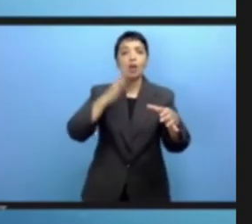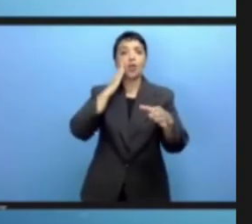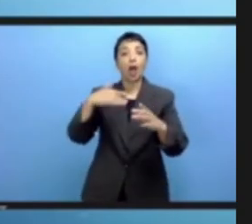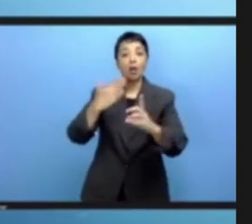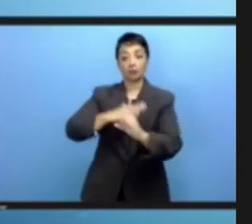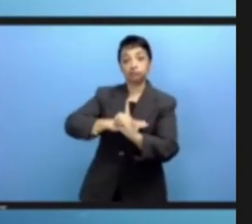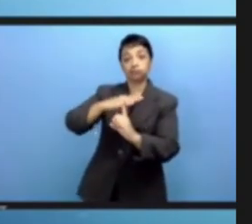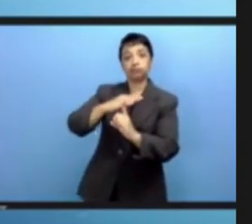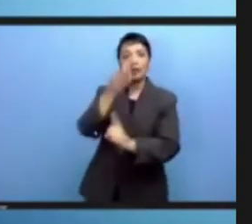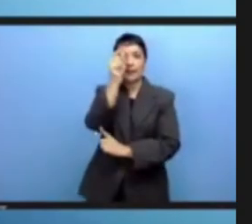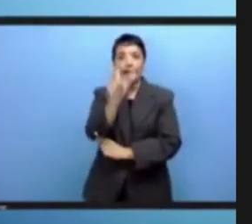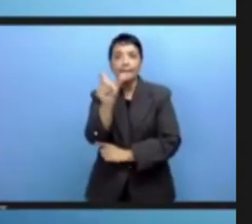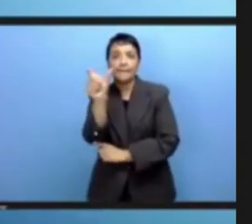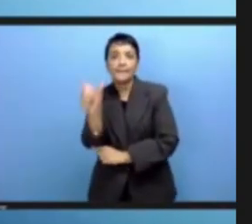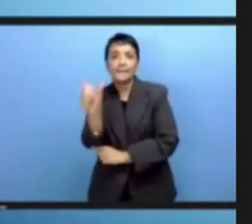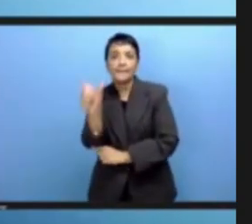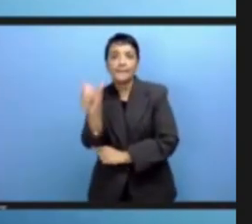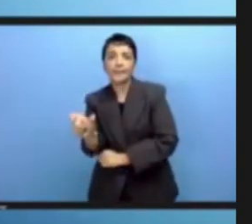cette institution